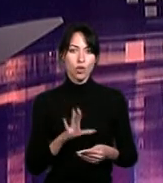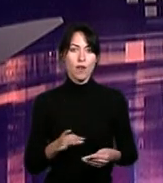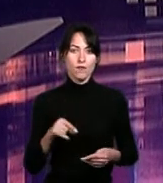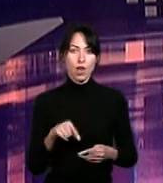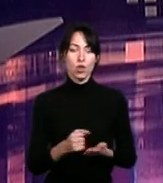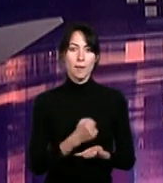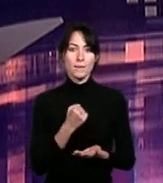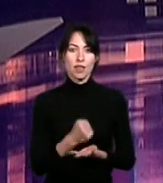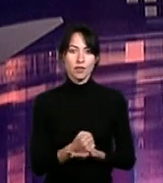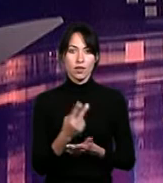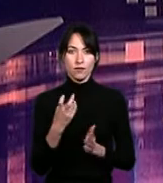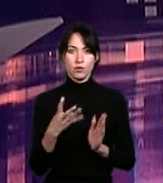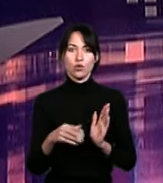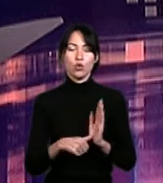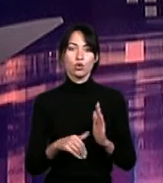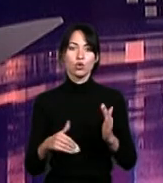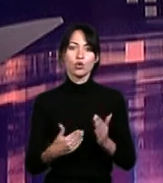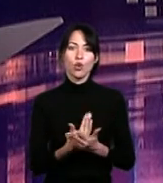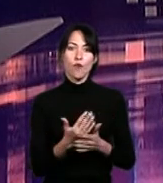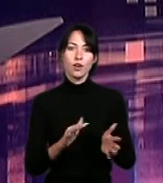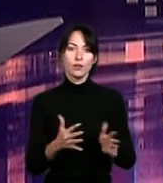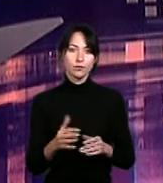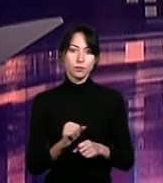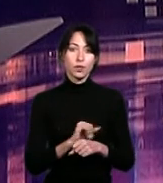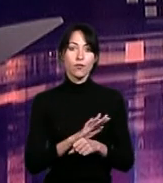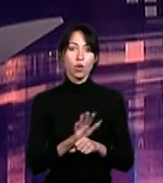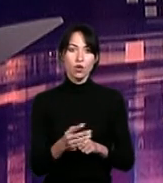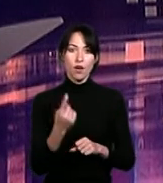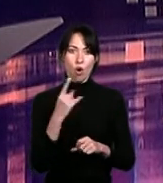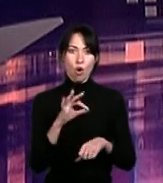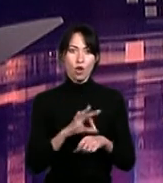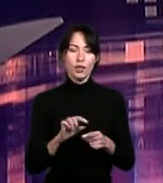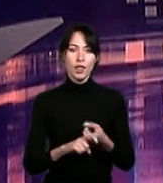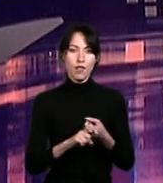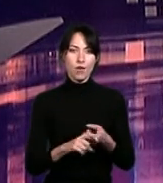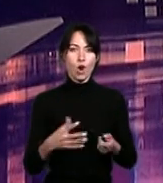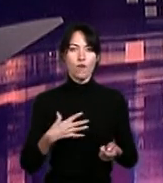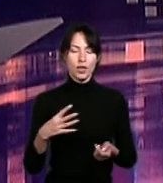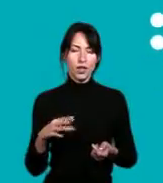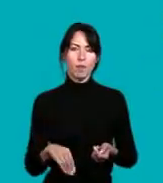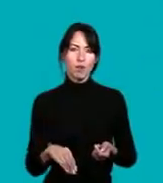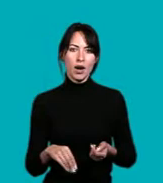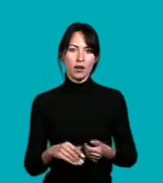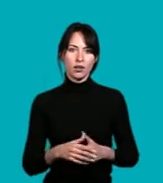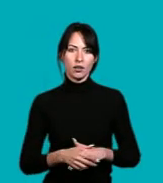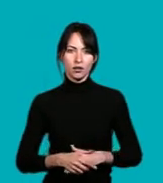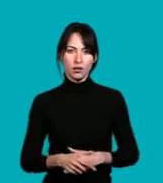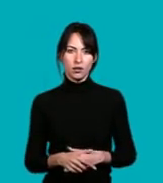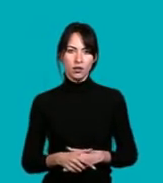підтвердили 246 нових випадків коронавірусу. Один інфікований помер.